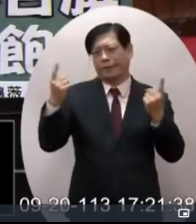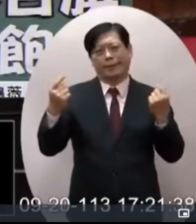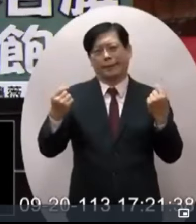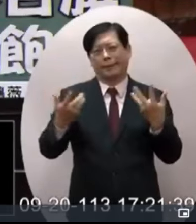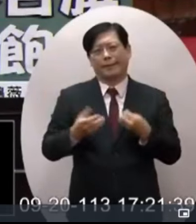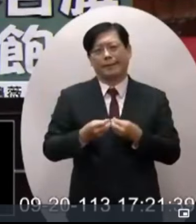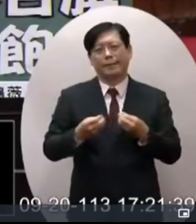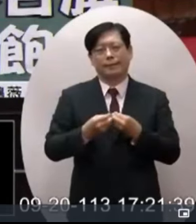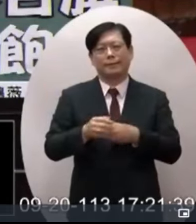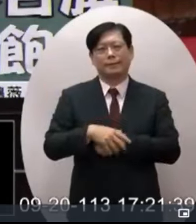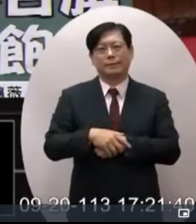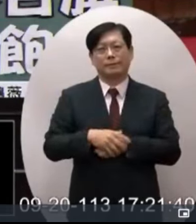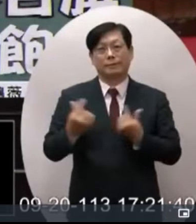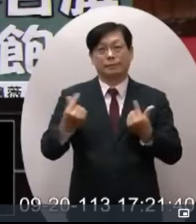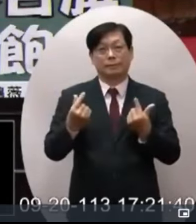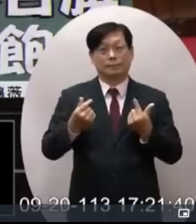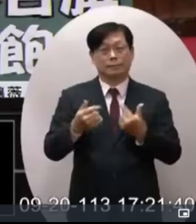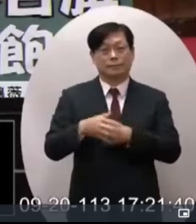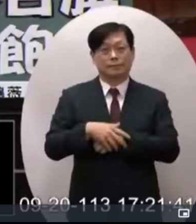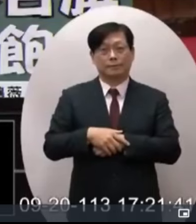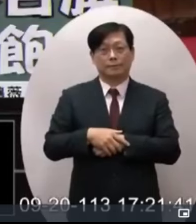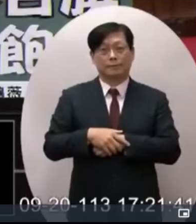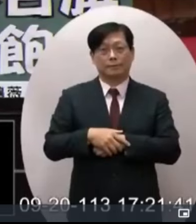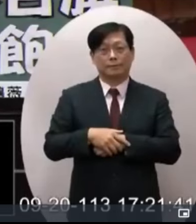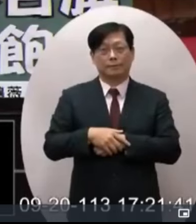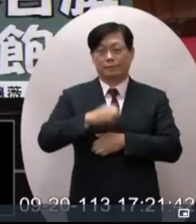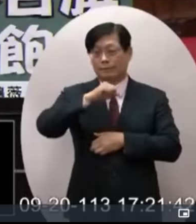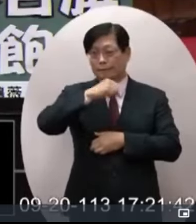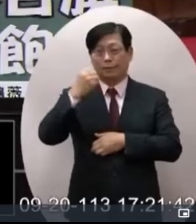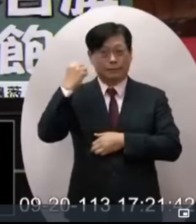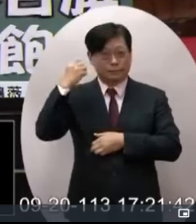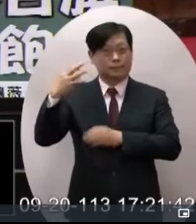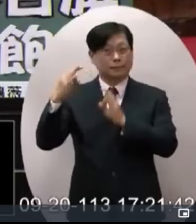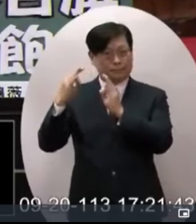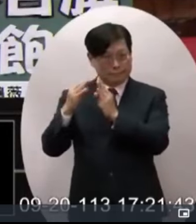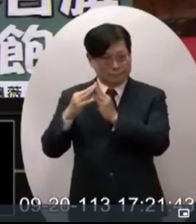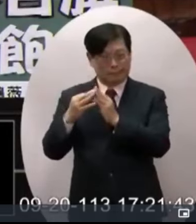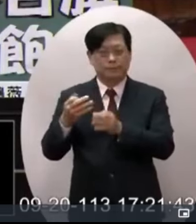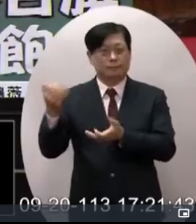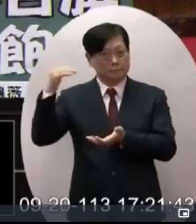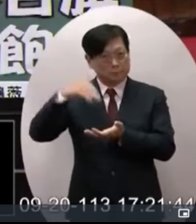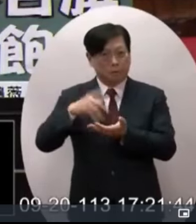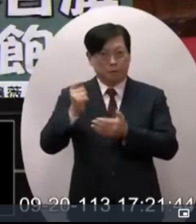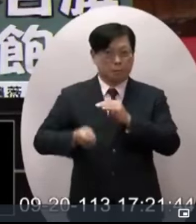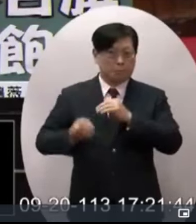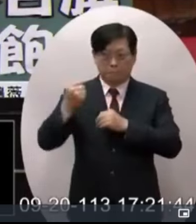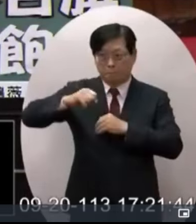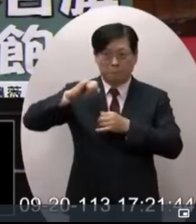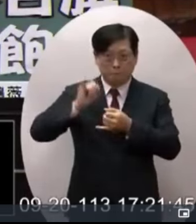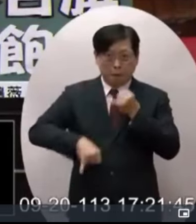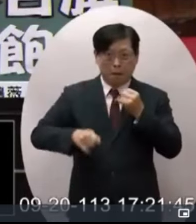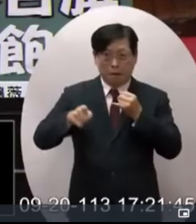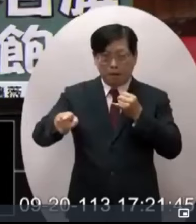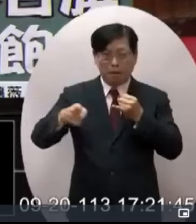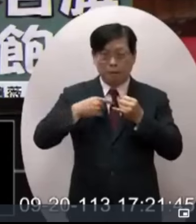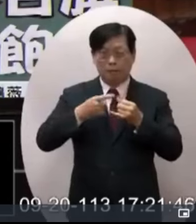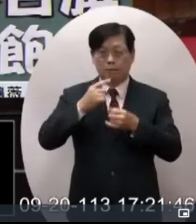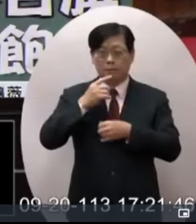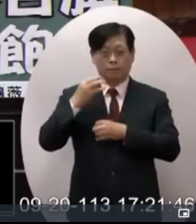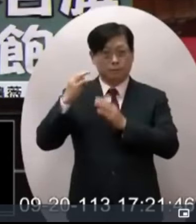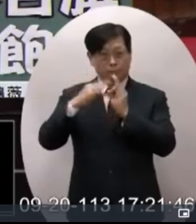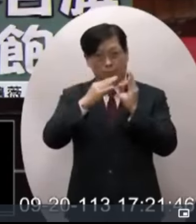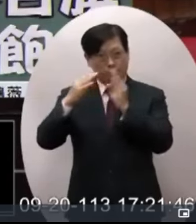讲的，包含台新金有没有违反金金分离？诸